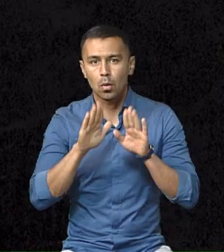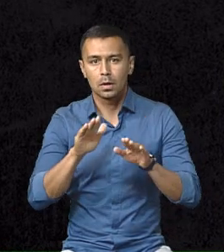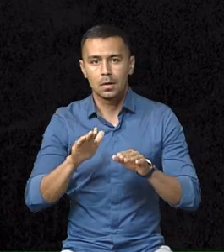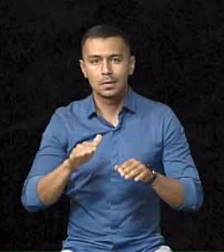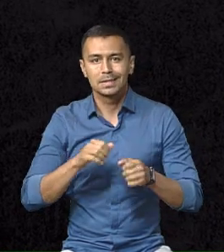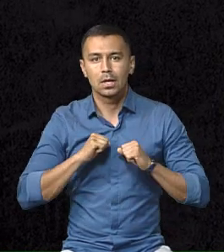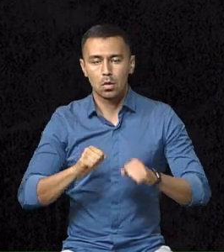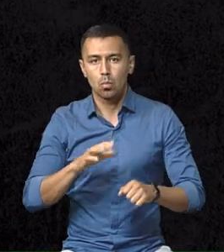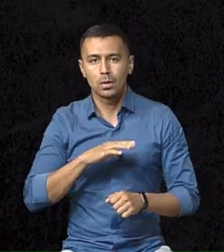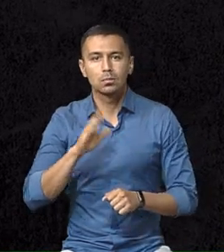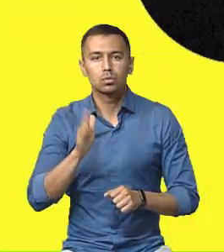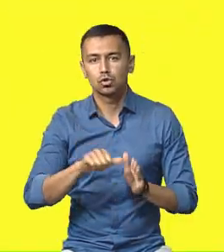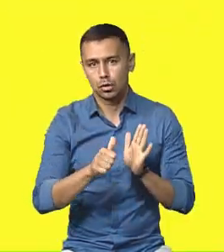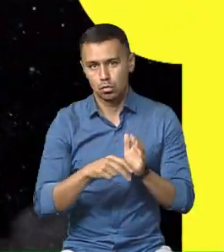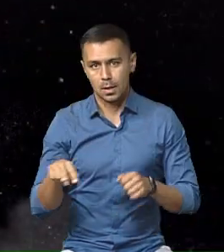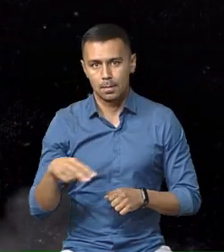відбудеться 16 липня.